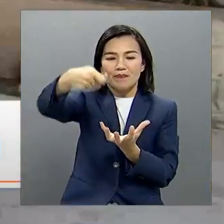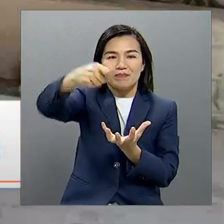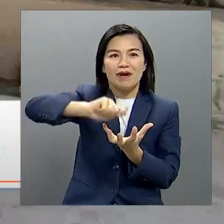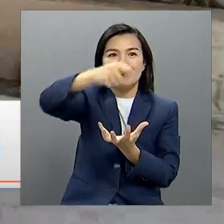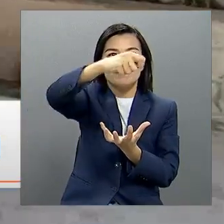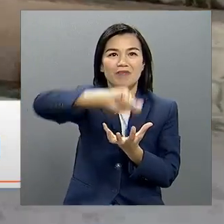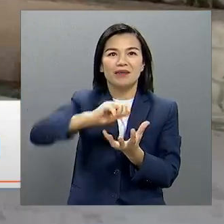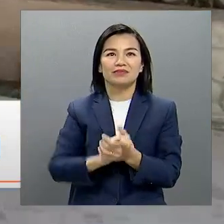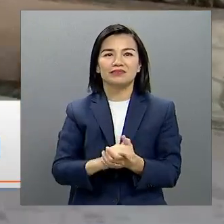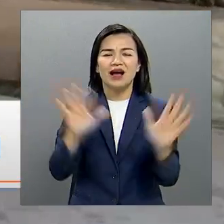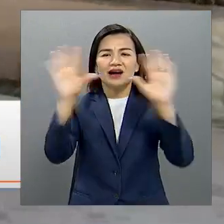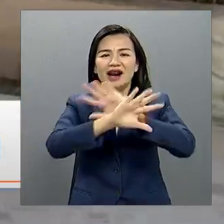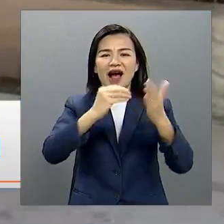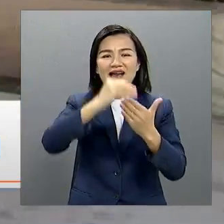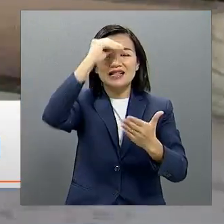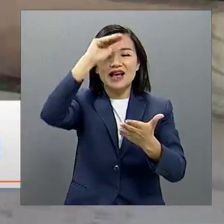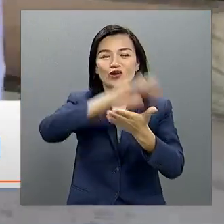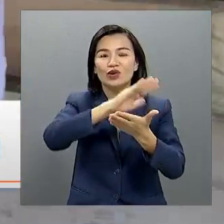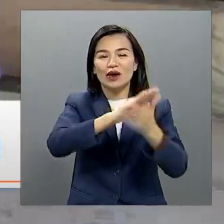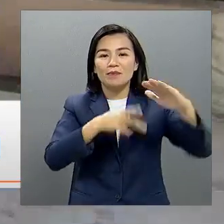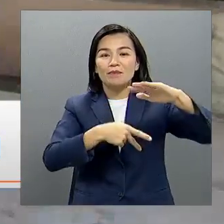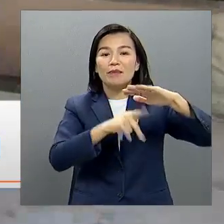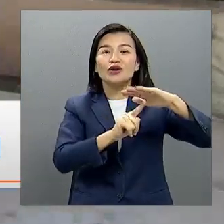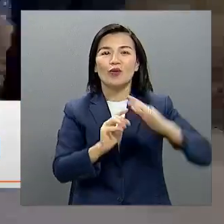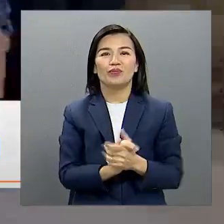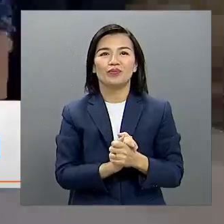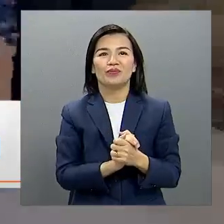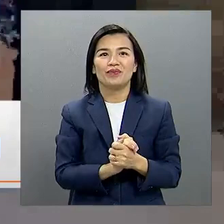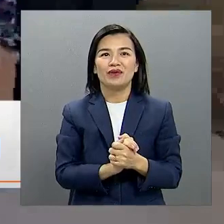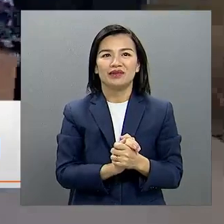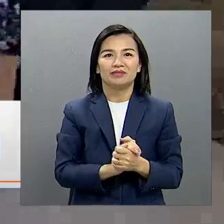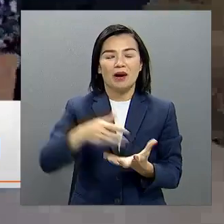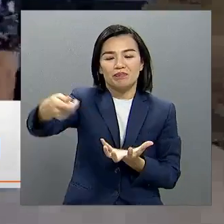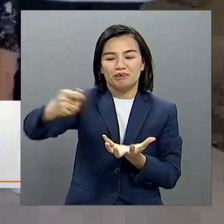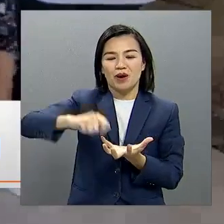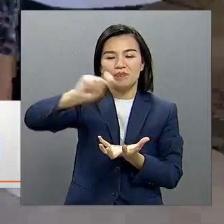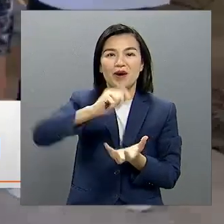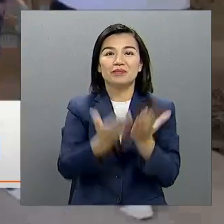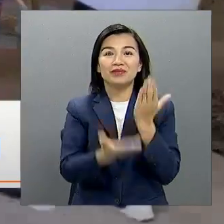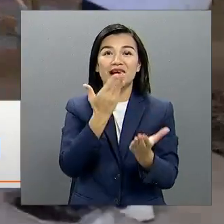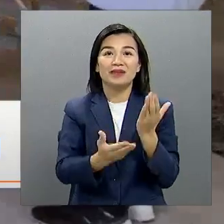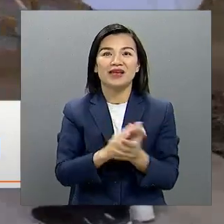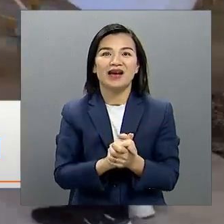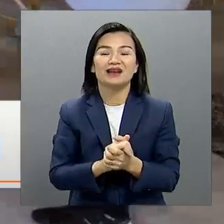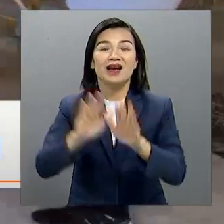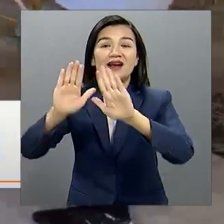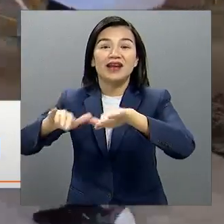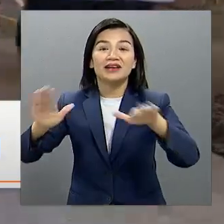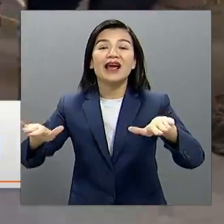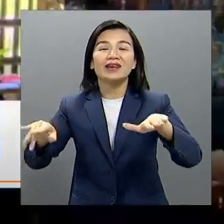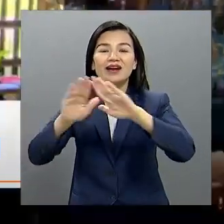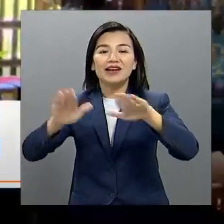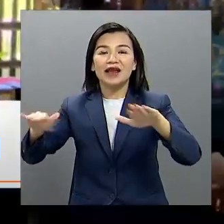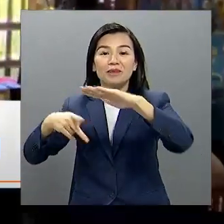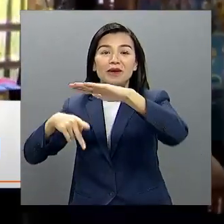ประถมเนาะ แต่เป็นประถมที่สามารถเติมได้ไม่อั้นคือประถมเนี่ย ติมได้ครั้งเดียวไง ครั้งเดียว ถ้าไปเติมอีกรอบ